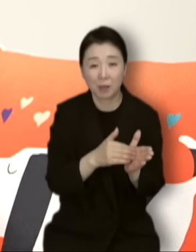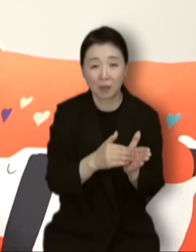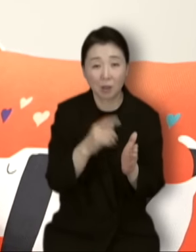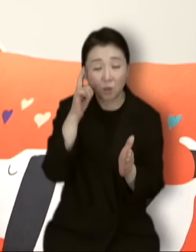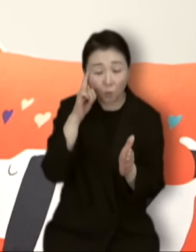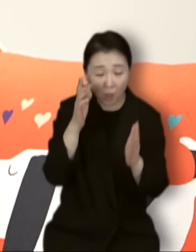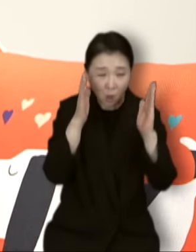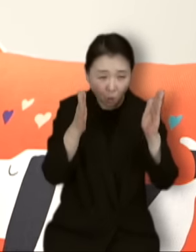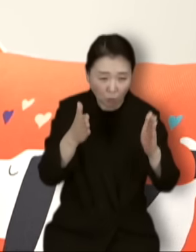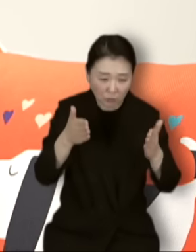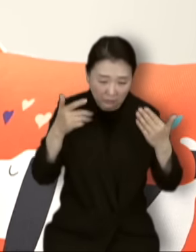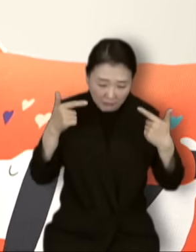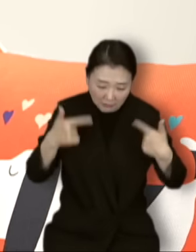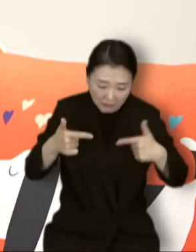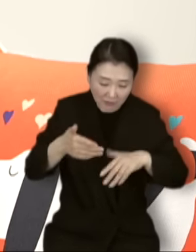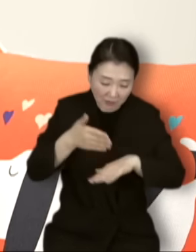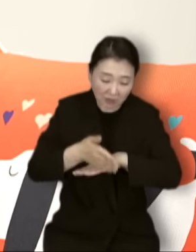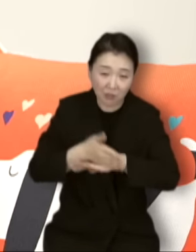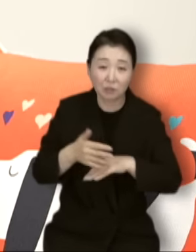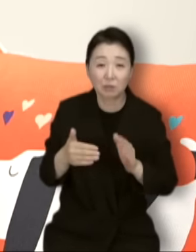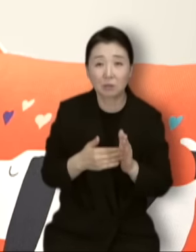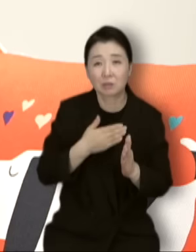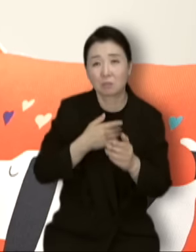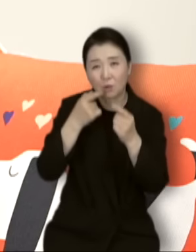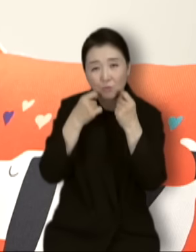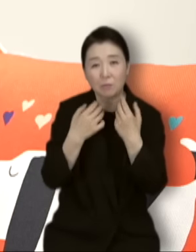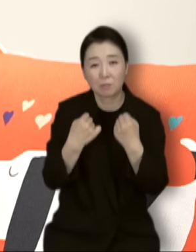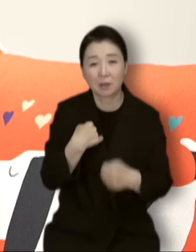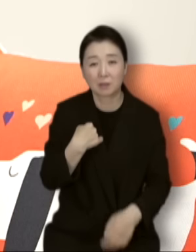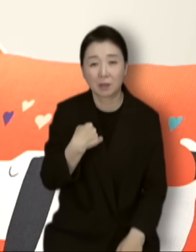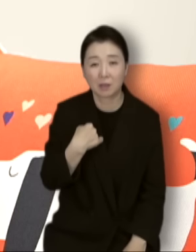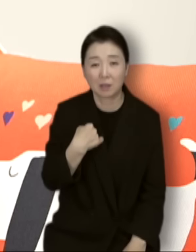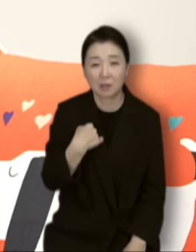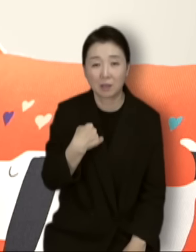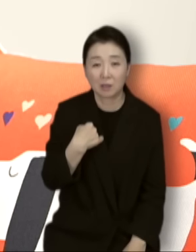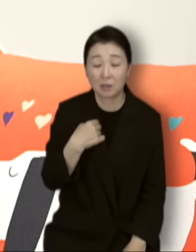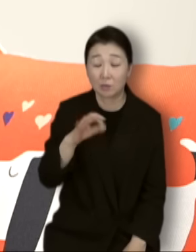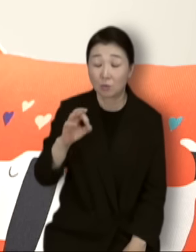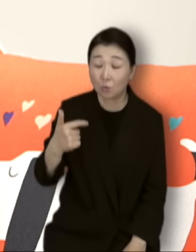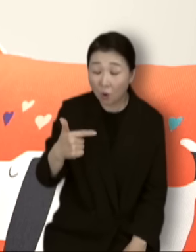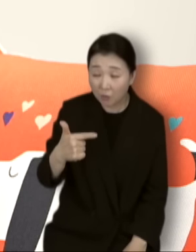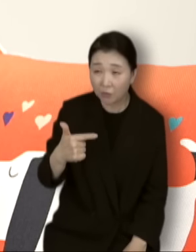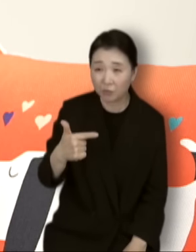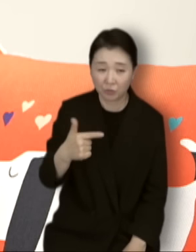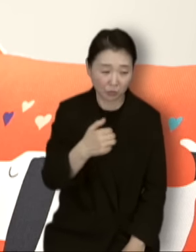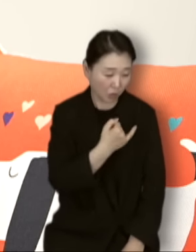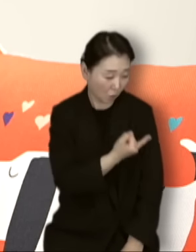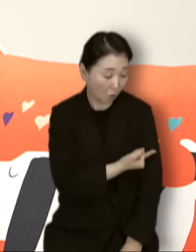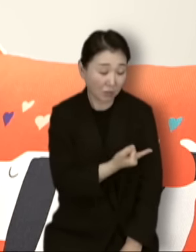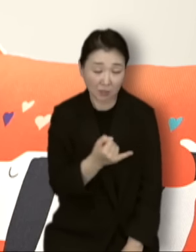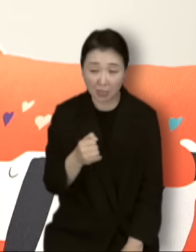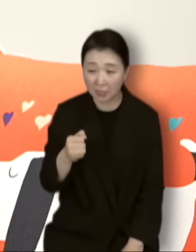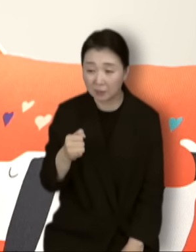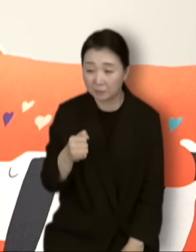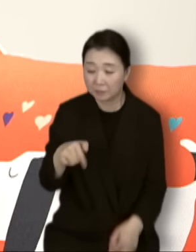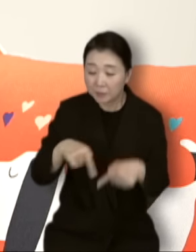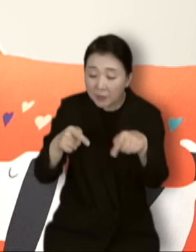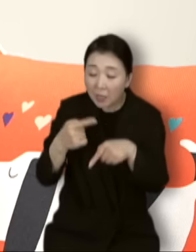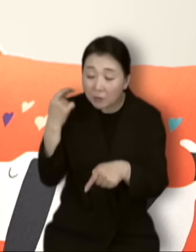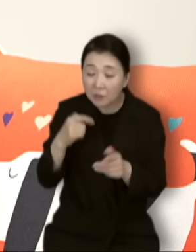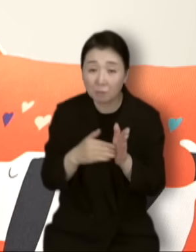다 맨날 그 공부에 쳐져요 쳐져요 쳐져요 그래가지고 얼마나 울었는지 몰라요 그리고 원종수 권사의 테입을 들으면서